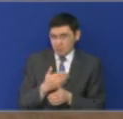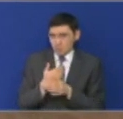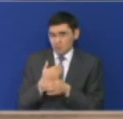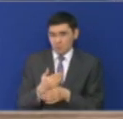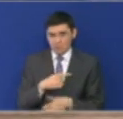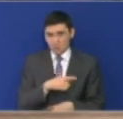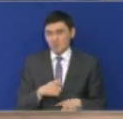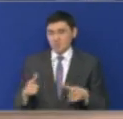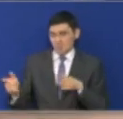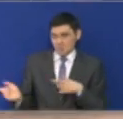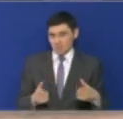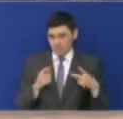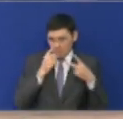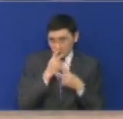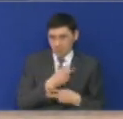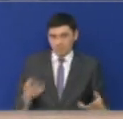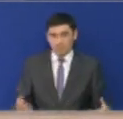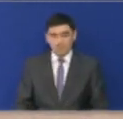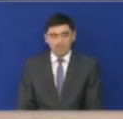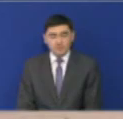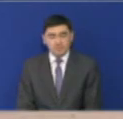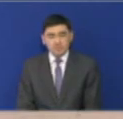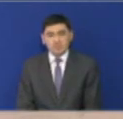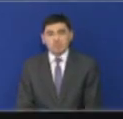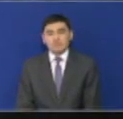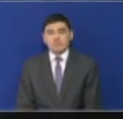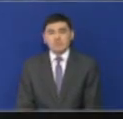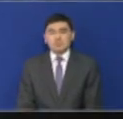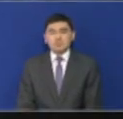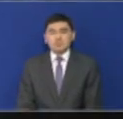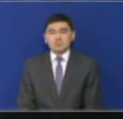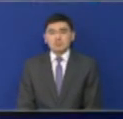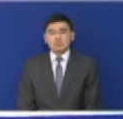екендіктерін іс жүзінде көрсете білуде. Нұргүл Садықова, Елжан Мағзұмов, Семей телеарнасы.